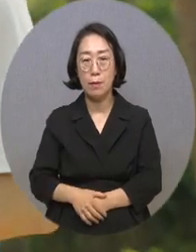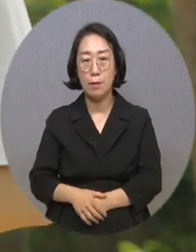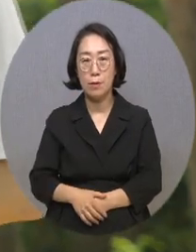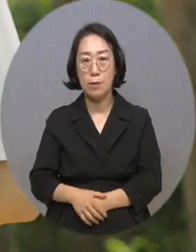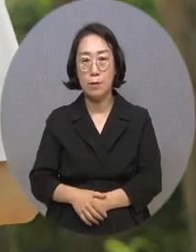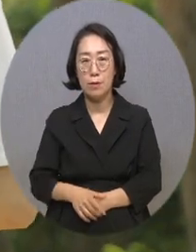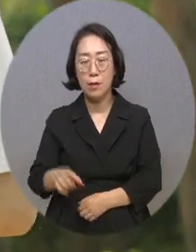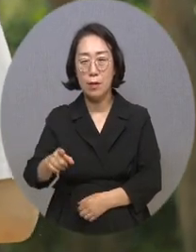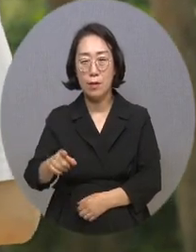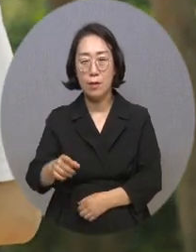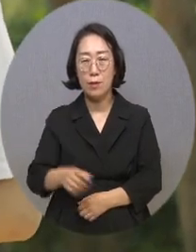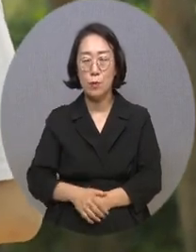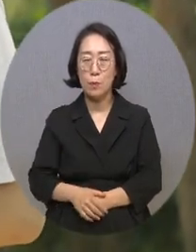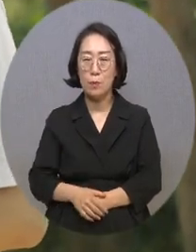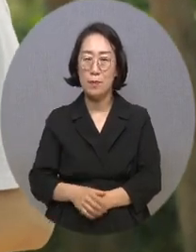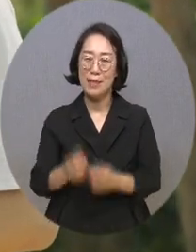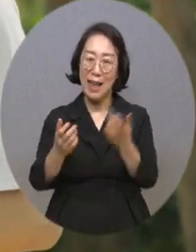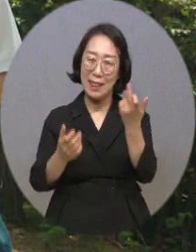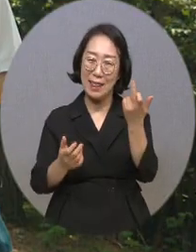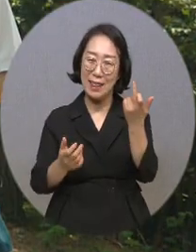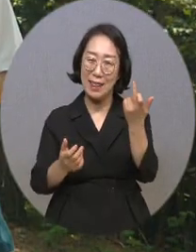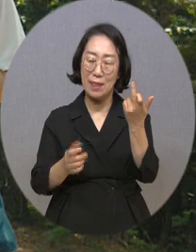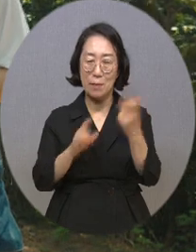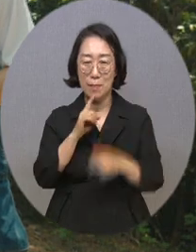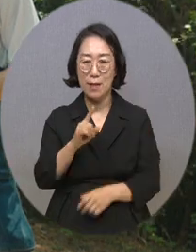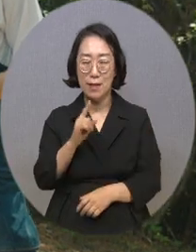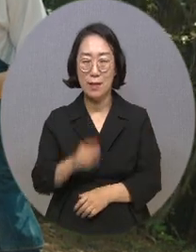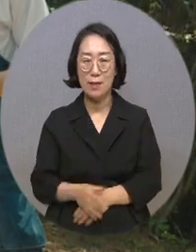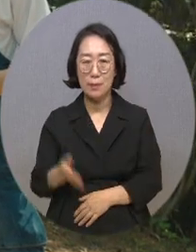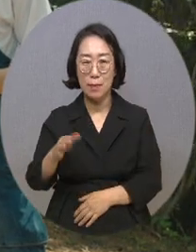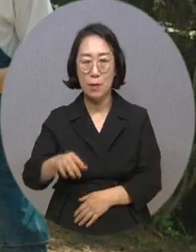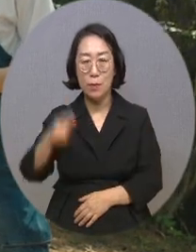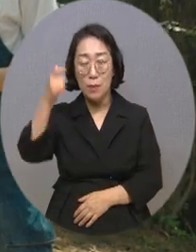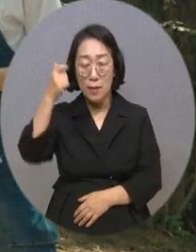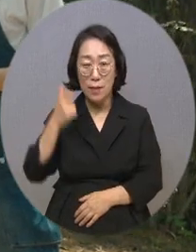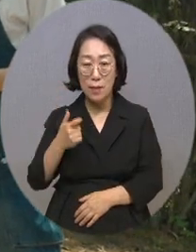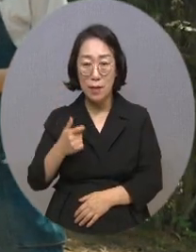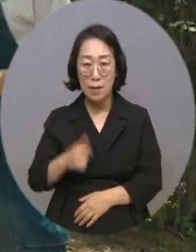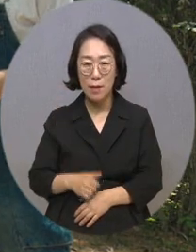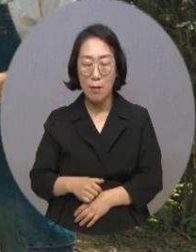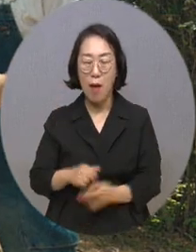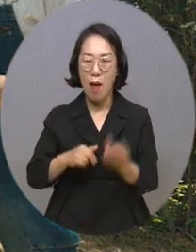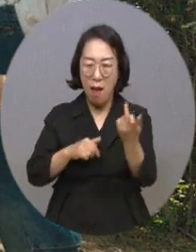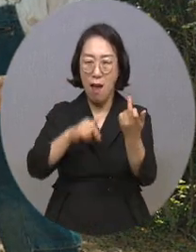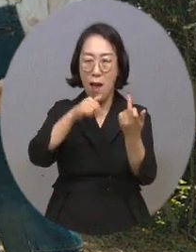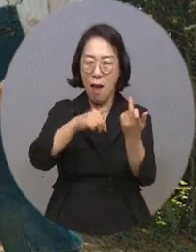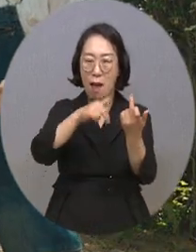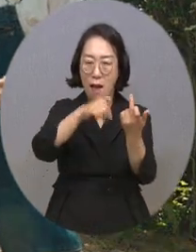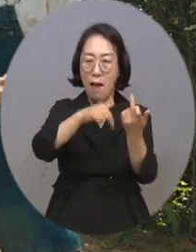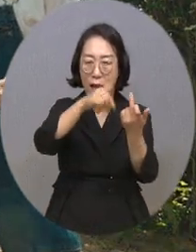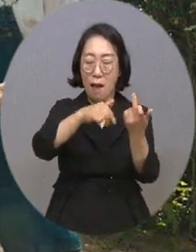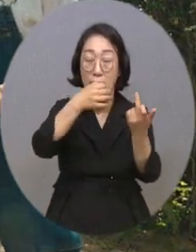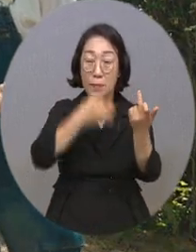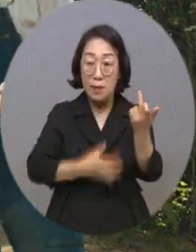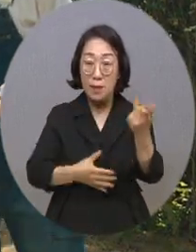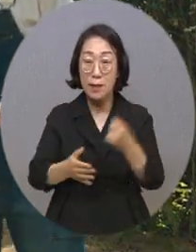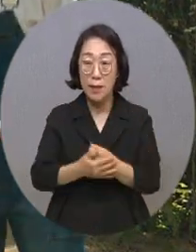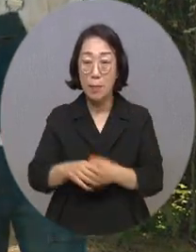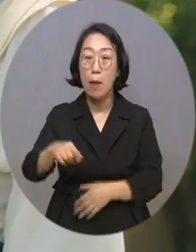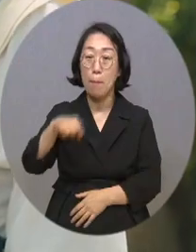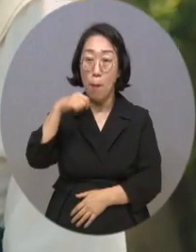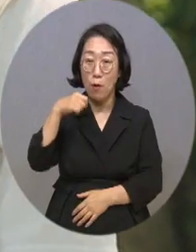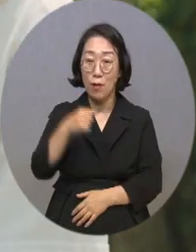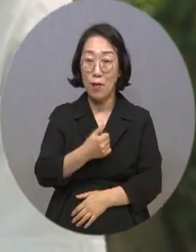그쵸. 뭐 이거 산이라고 생각 말하기는 좀 그렇지만 어쨌든 휴리 씨가 느끼는 바로는 등산을 했으니까 등산했으니까 밥을 먹으러